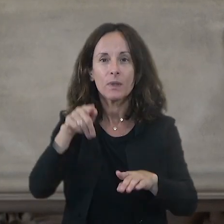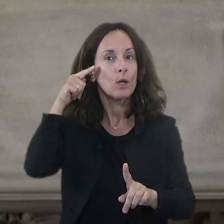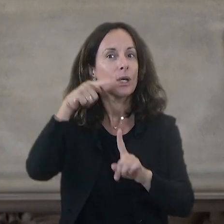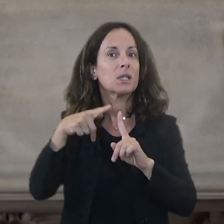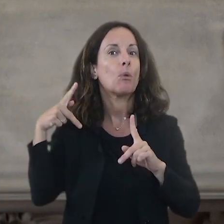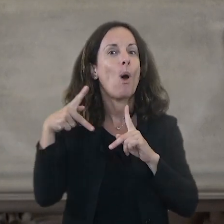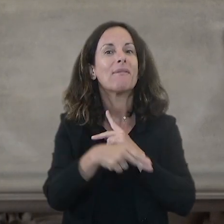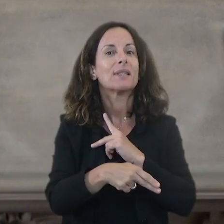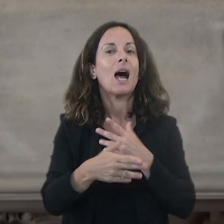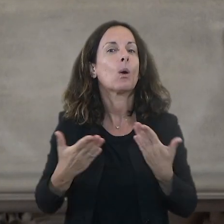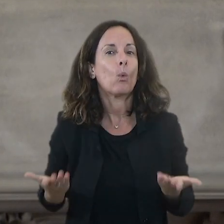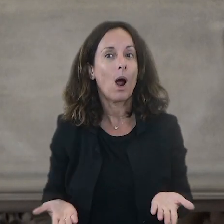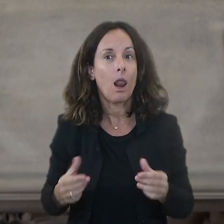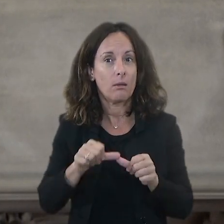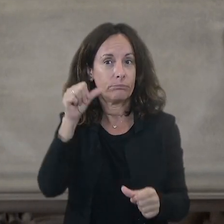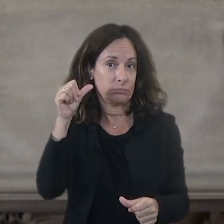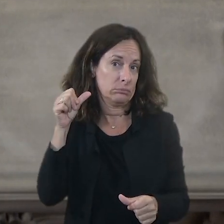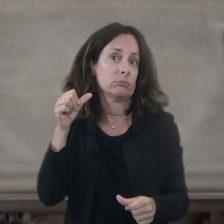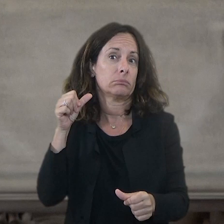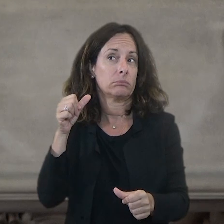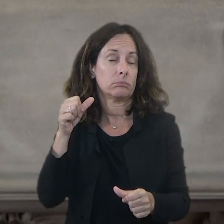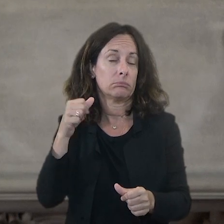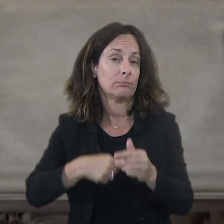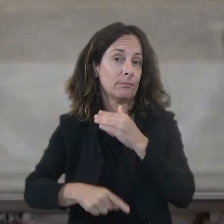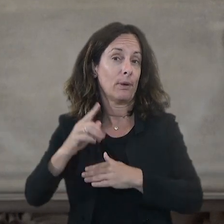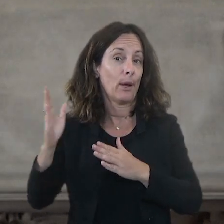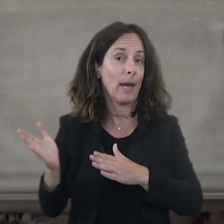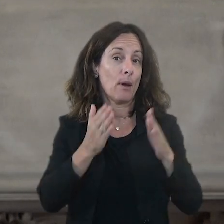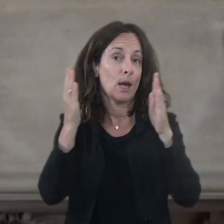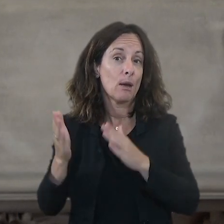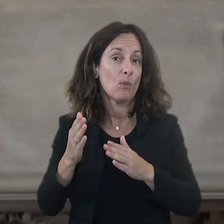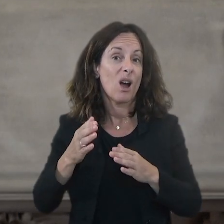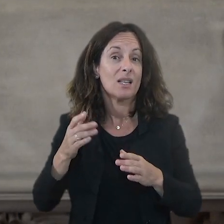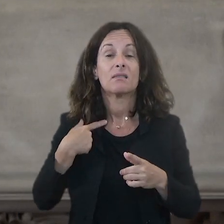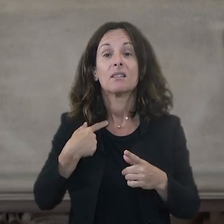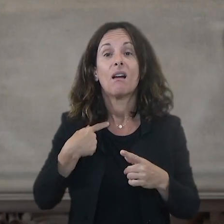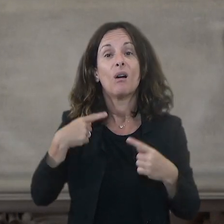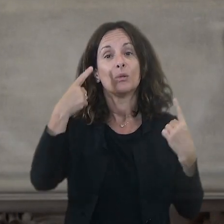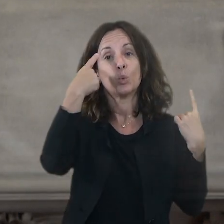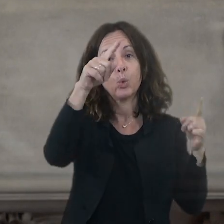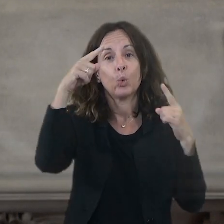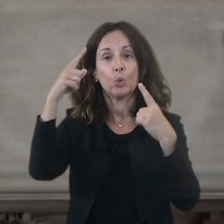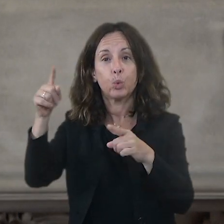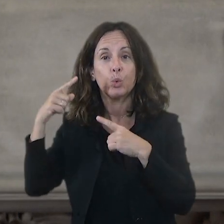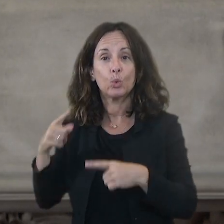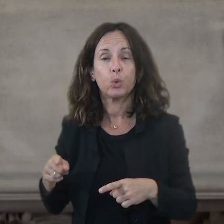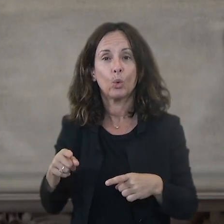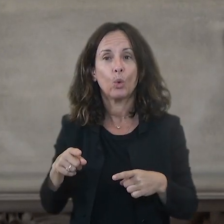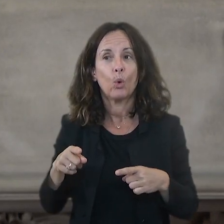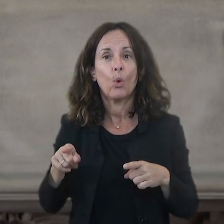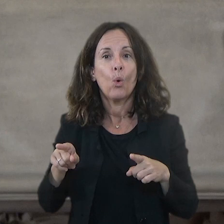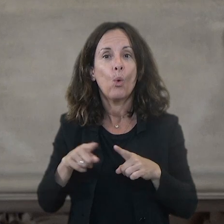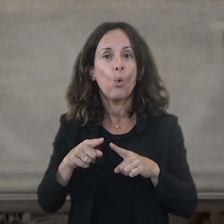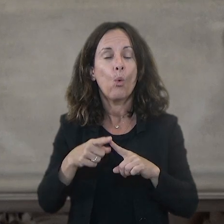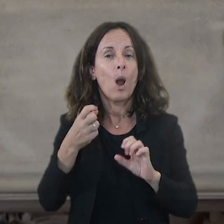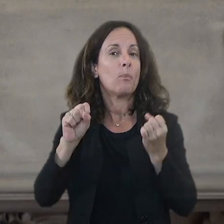Illes Balears, per evitar el que ha succeït durant altres èpoques en aquesta illa, de que cada institució era un